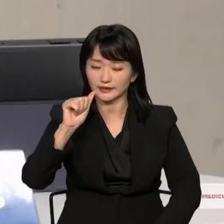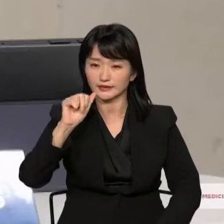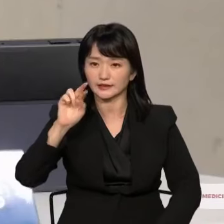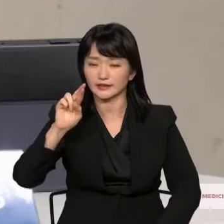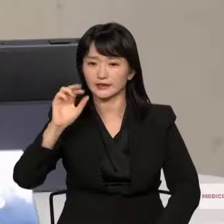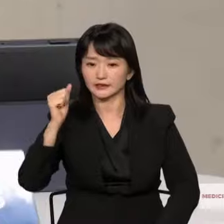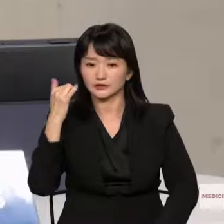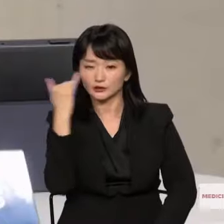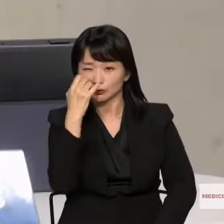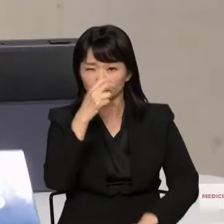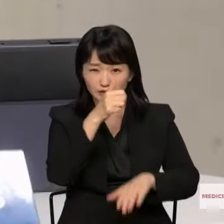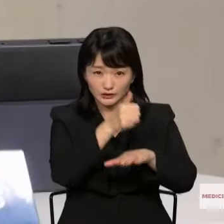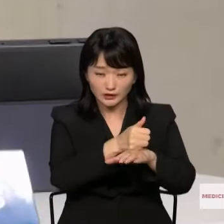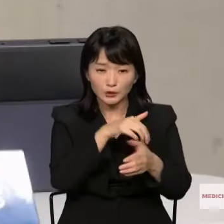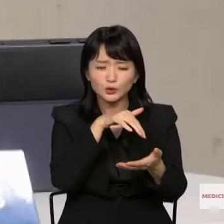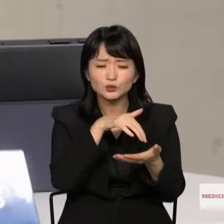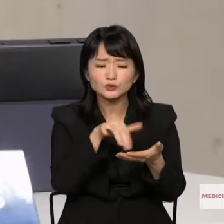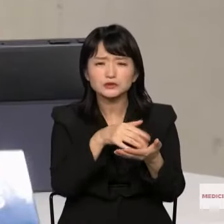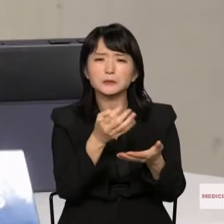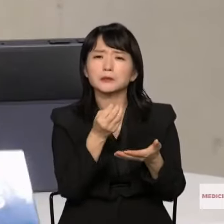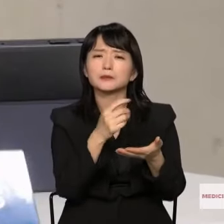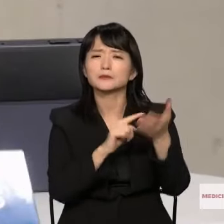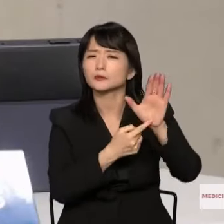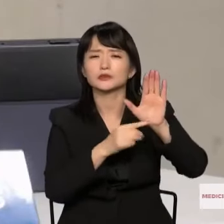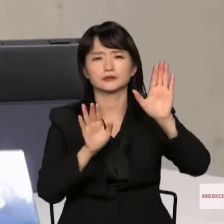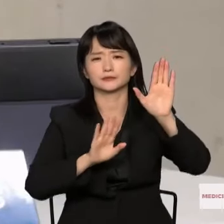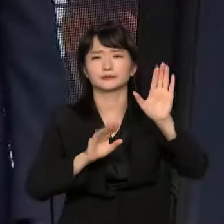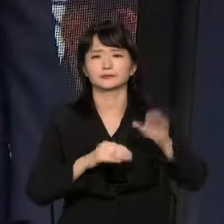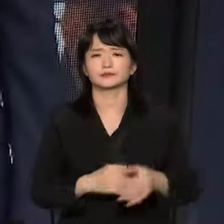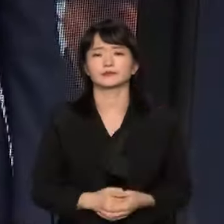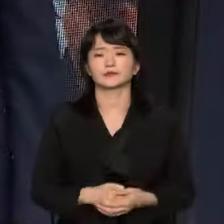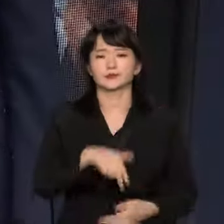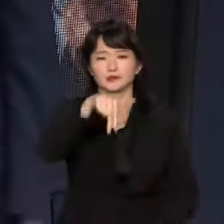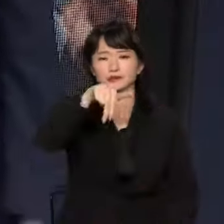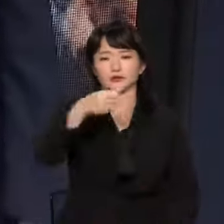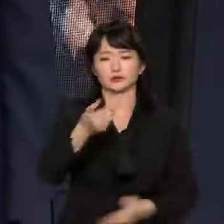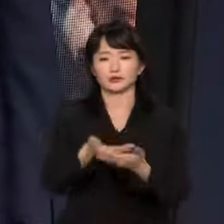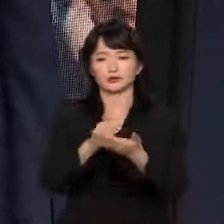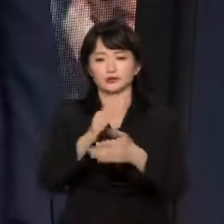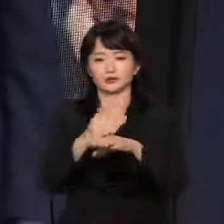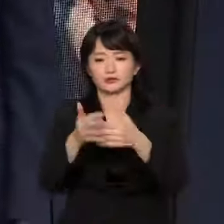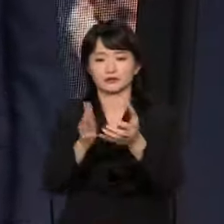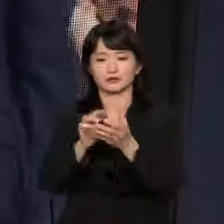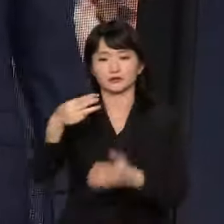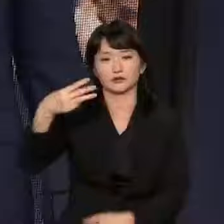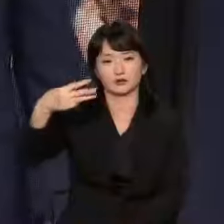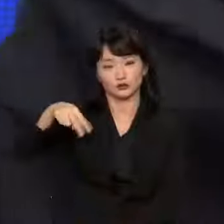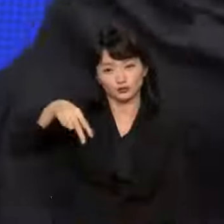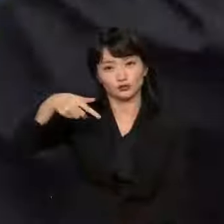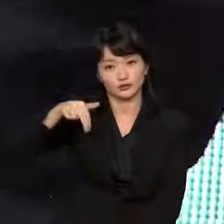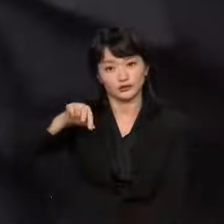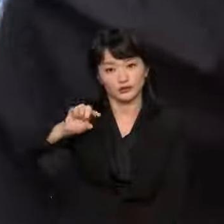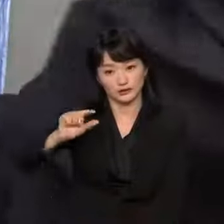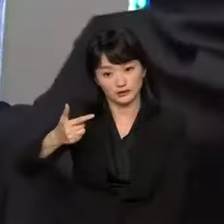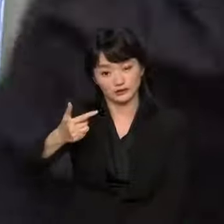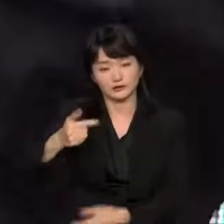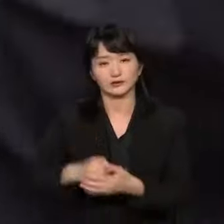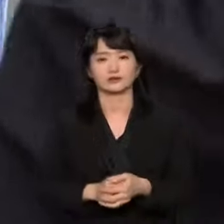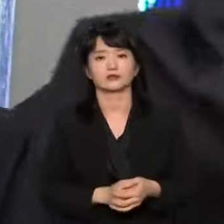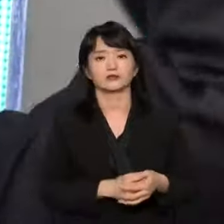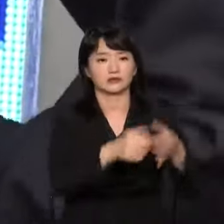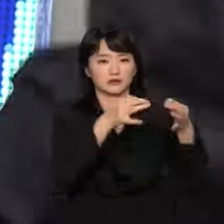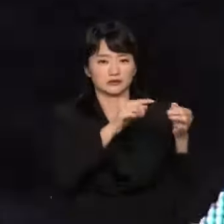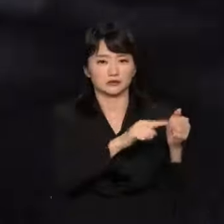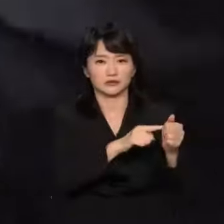결과인데 구체적인 수치는 공개하지 않았습니다. 조국혁신당 류재성 후보는 김경지 후보의 총괄선대위원장을